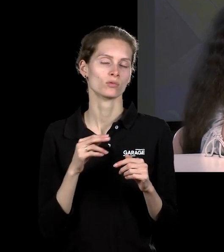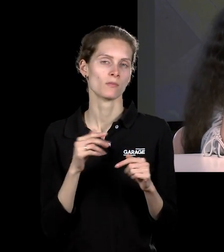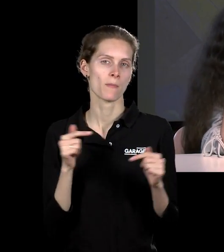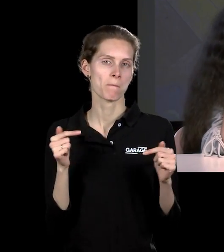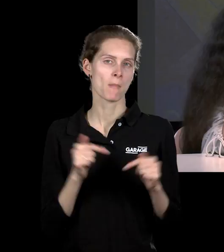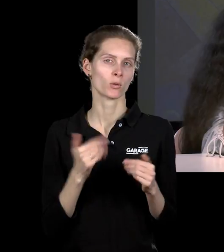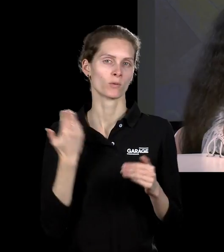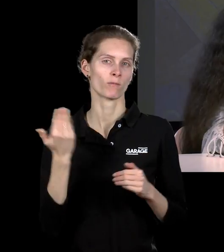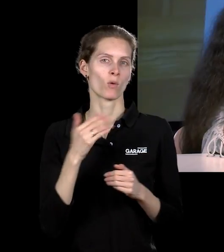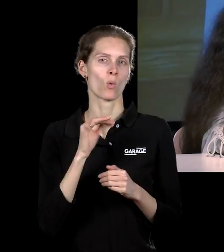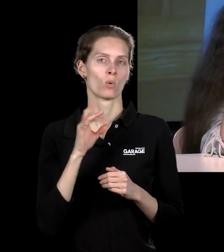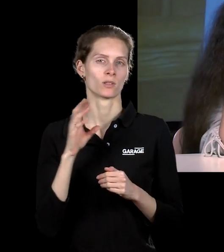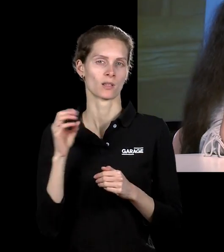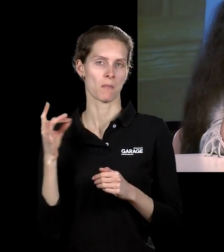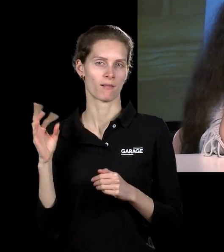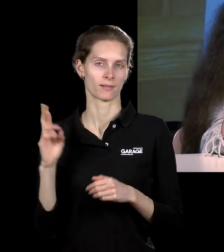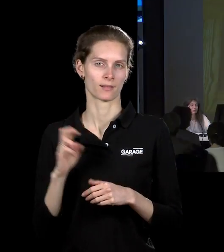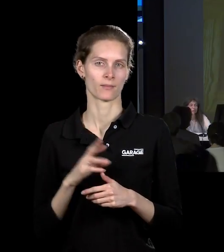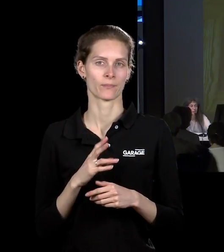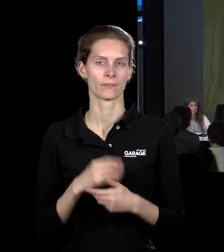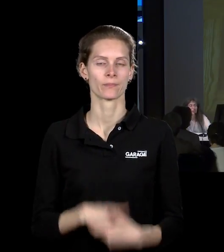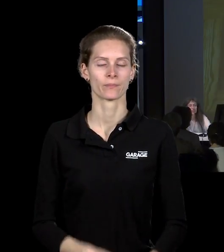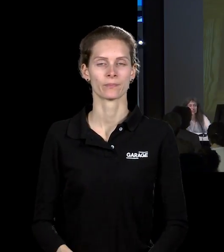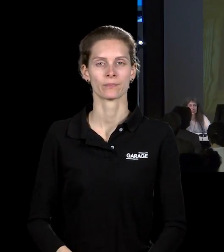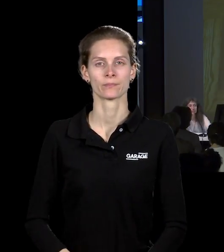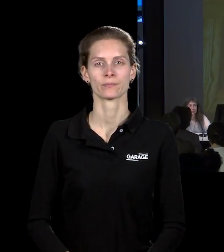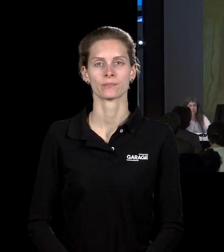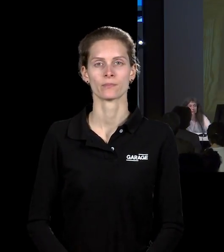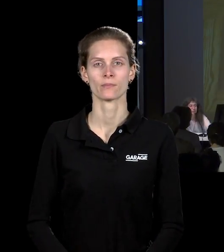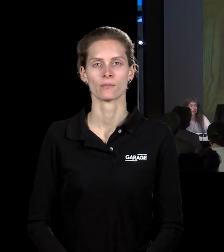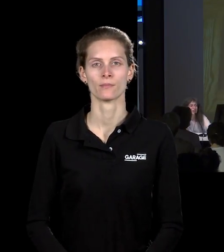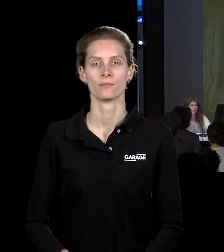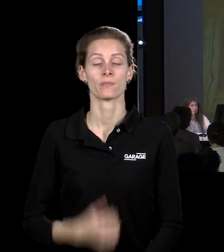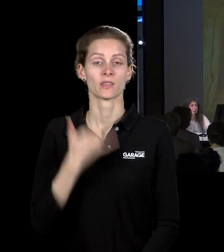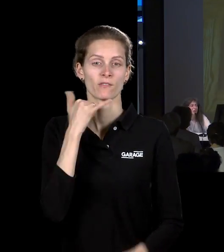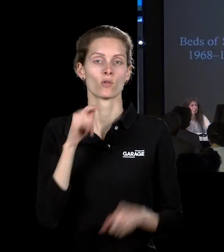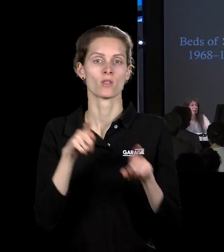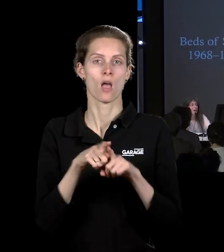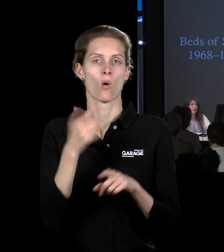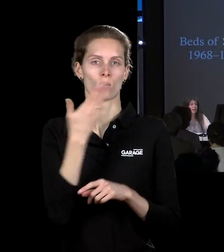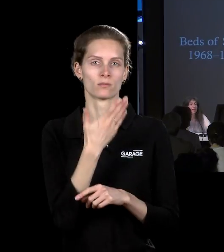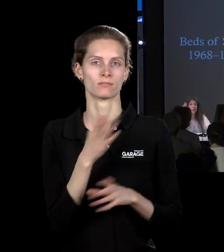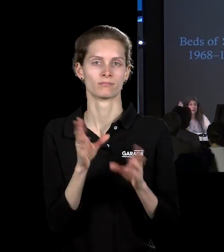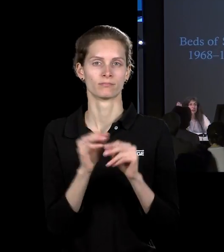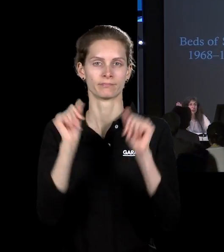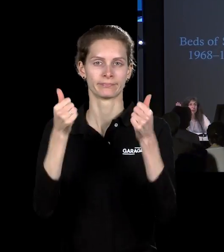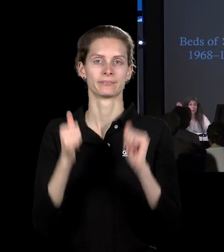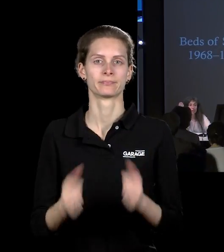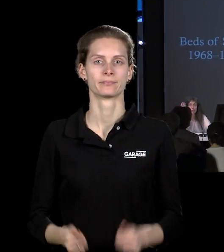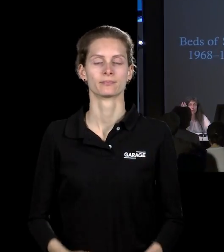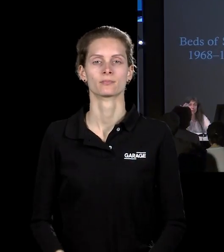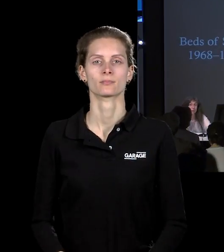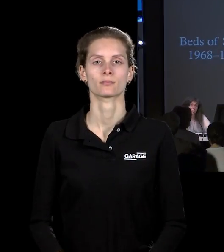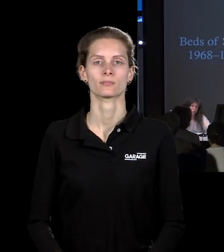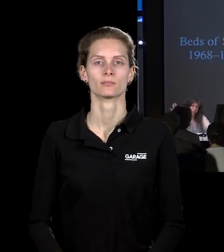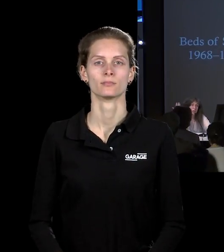де Мария, но достаточно ключевая для него. Вот, собственно, как этот телефон выглядит с табличкой. И тогда же он, но